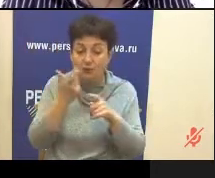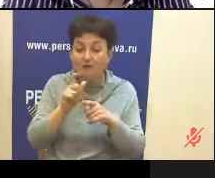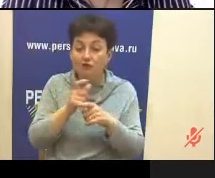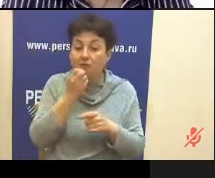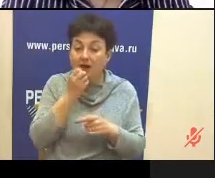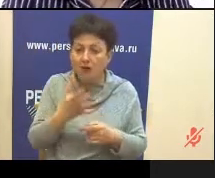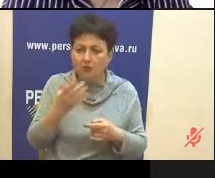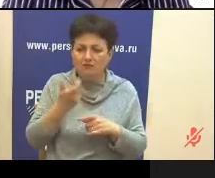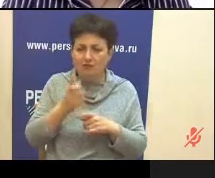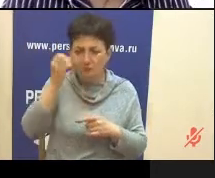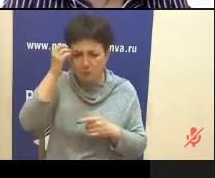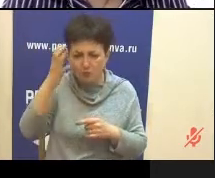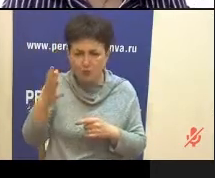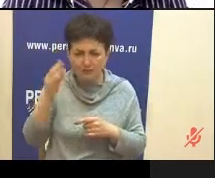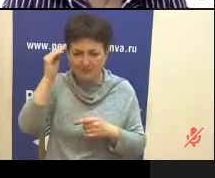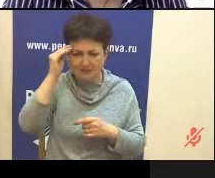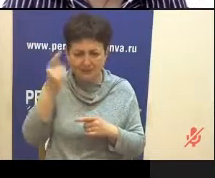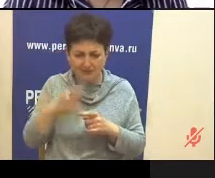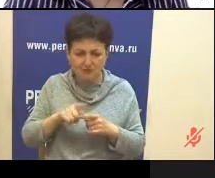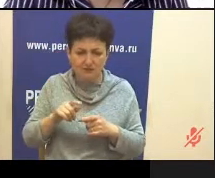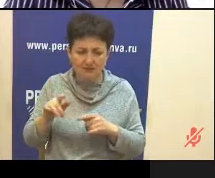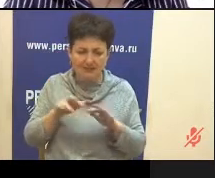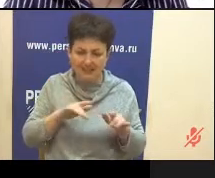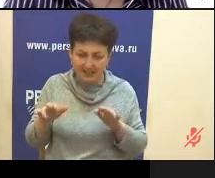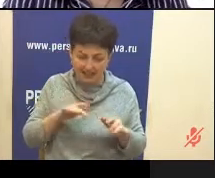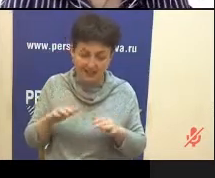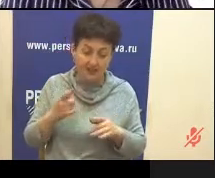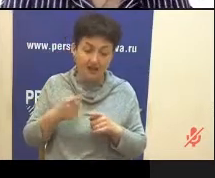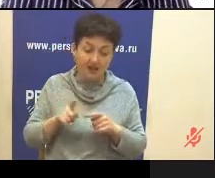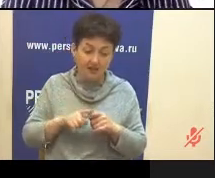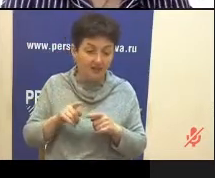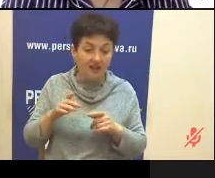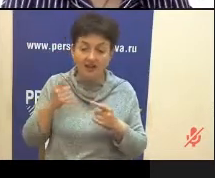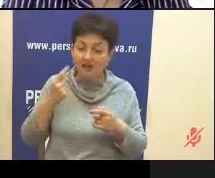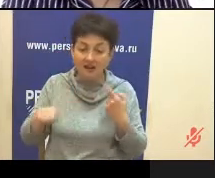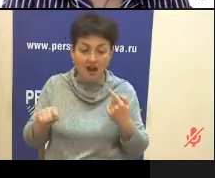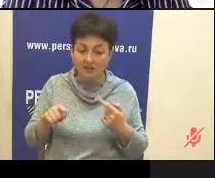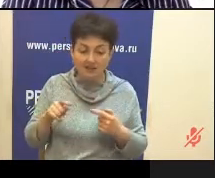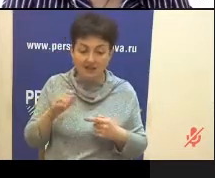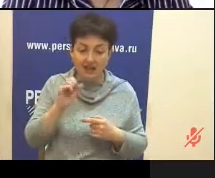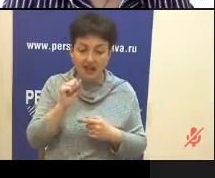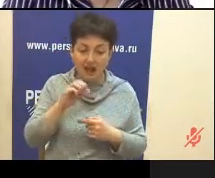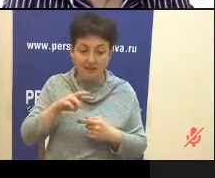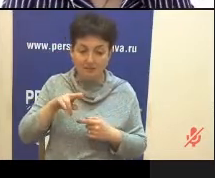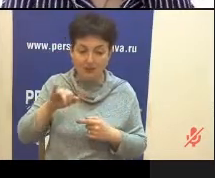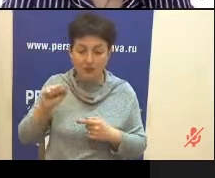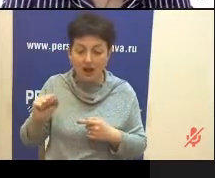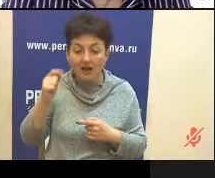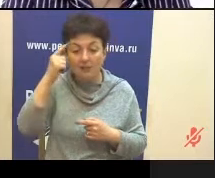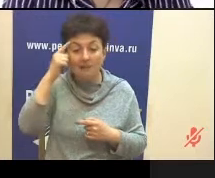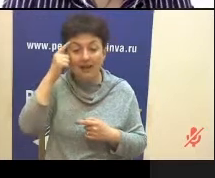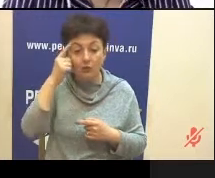пропагандистско-просветительскую в очень хорошем, в очень мудром, в очень правильном смысле этого слова деятельность, это все совершенно разные ваши амплуа.